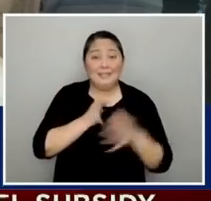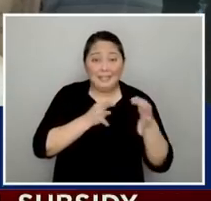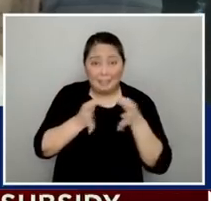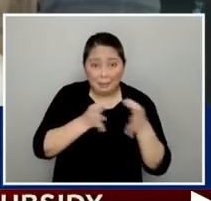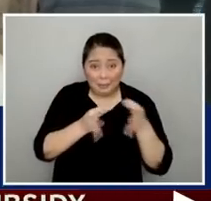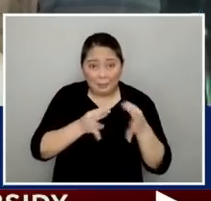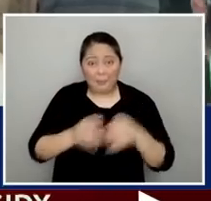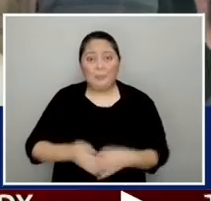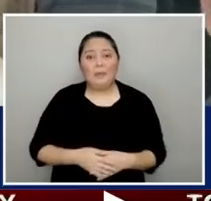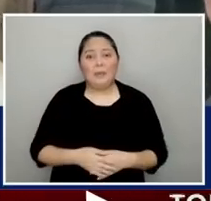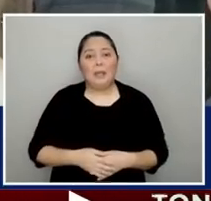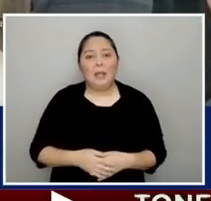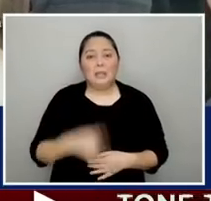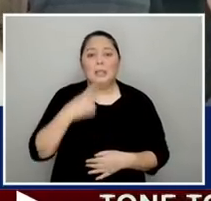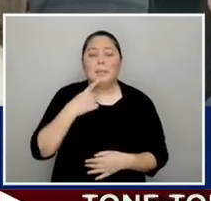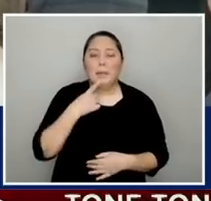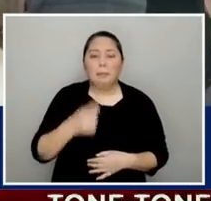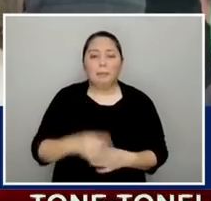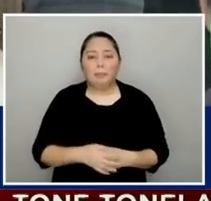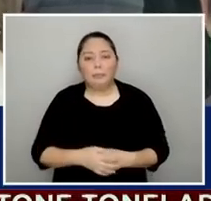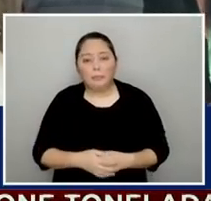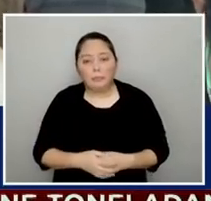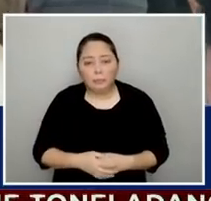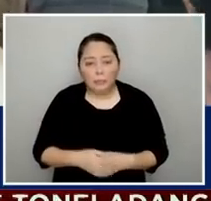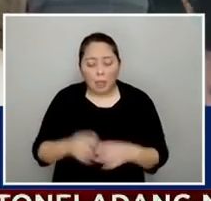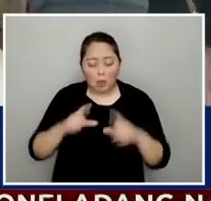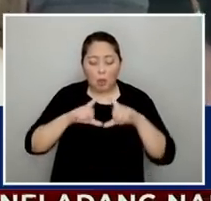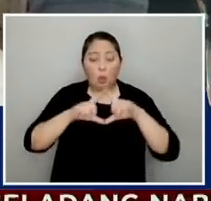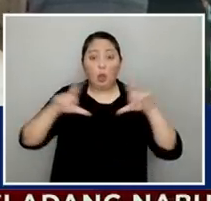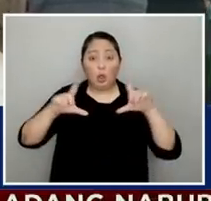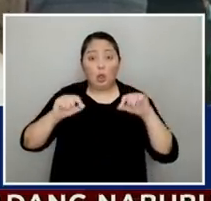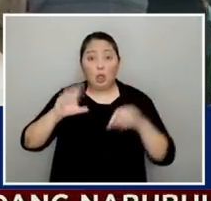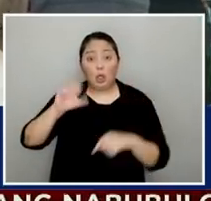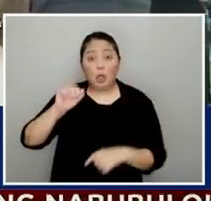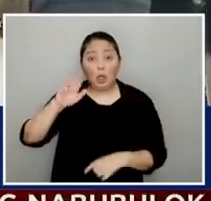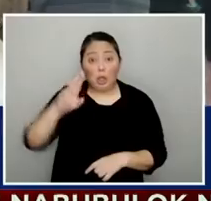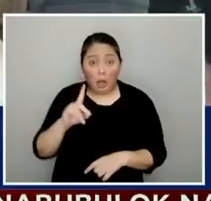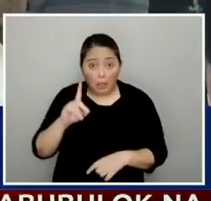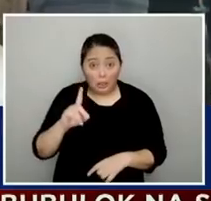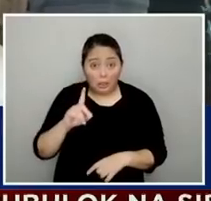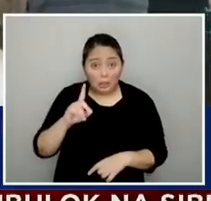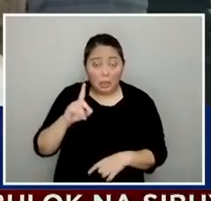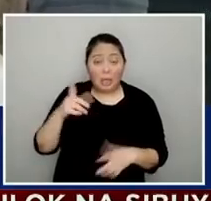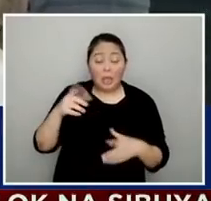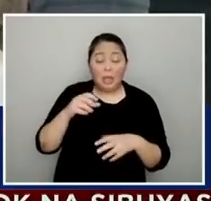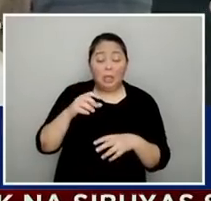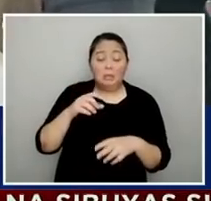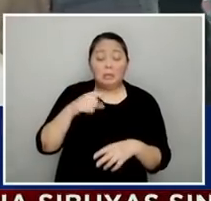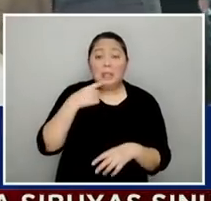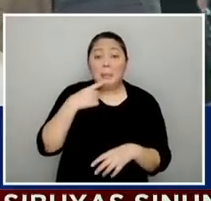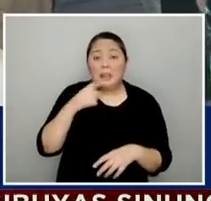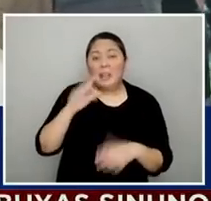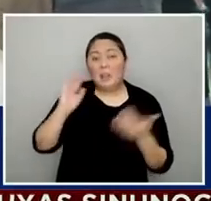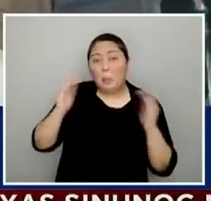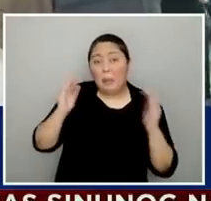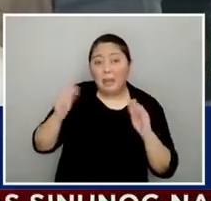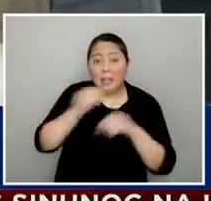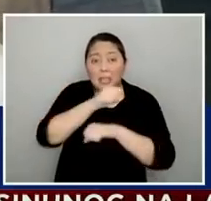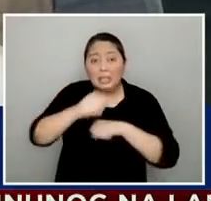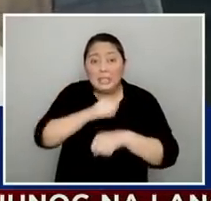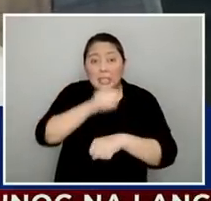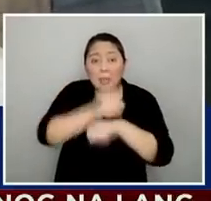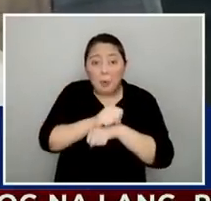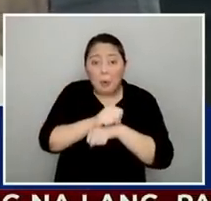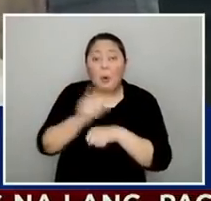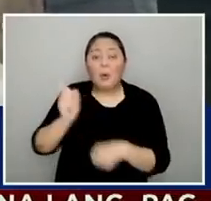So after 270 days, paso na yung card mo. So dagayahin ba natin yun? Malamang. Baka maganda yung wisdom